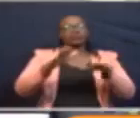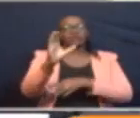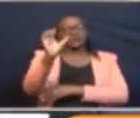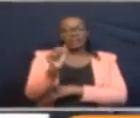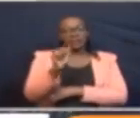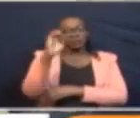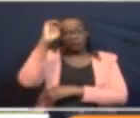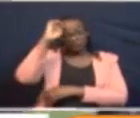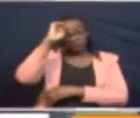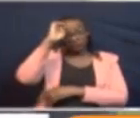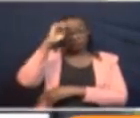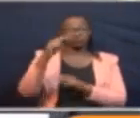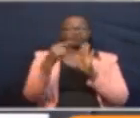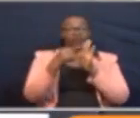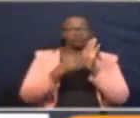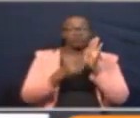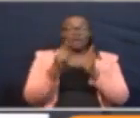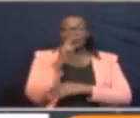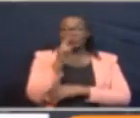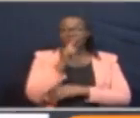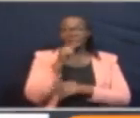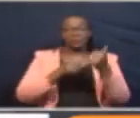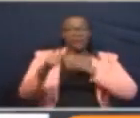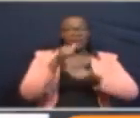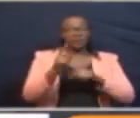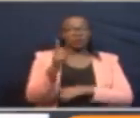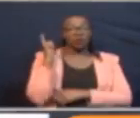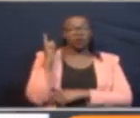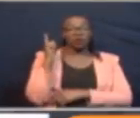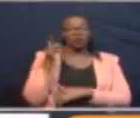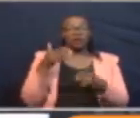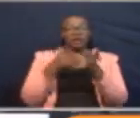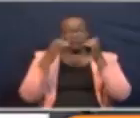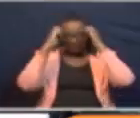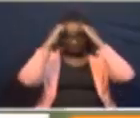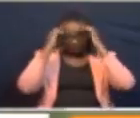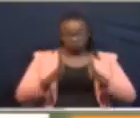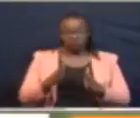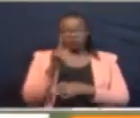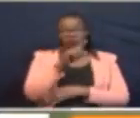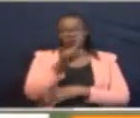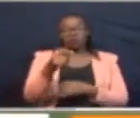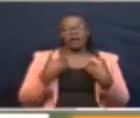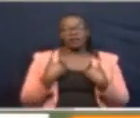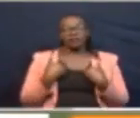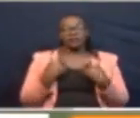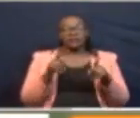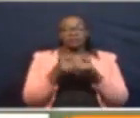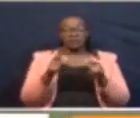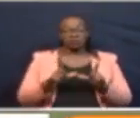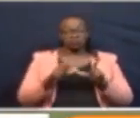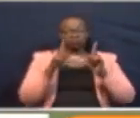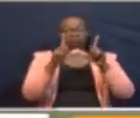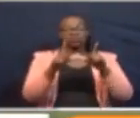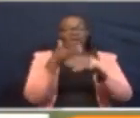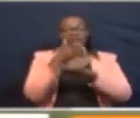Mohamed amedokeza kuwa hatua kali za kisheria zitachukuliwa dhidi ya wanafunzi watakaopatikana na hatia. Na sasa vyeti wanavyopata wanafunzi